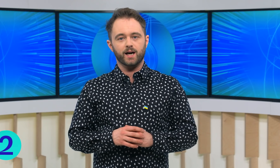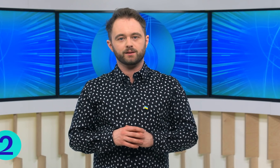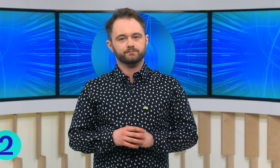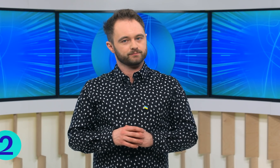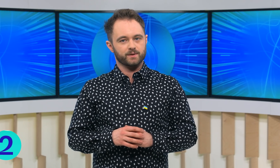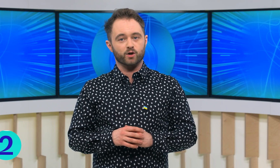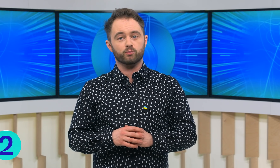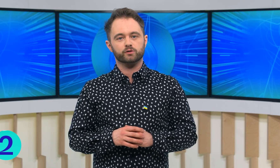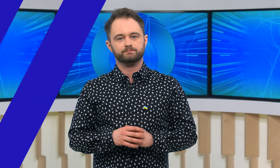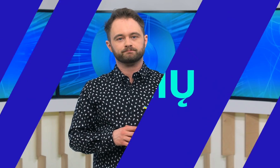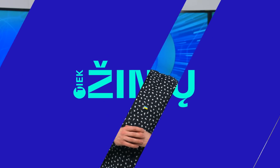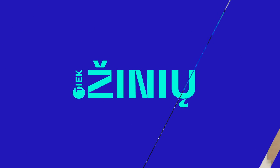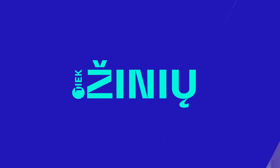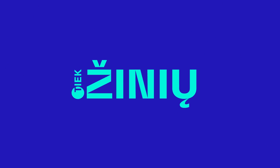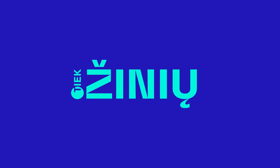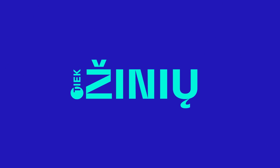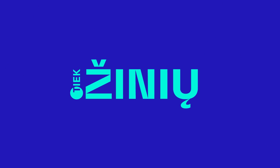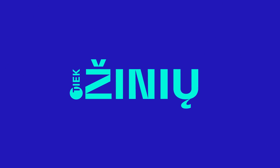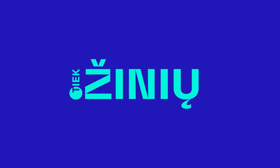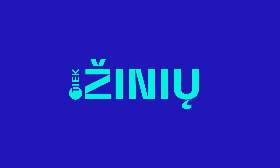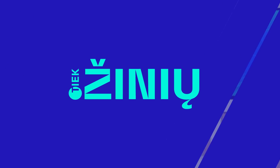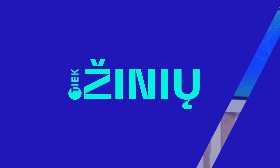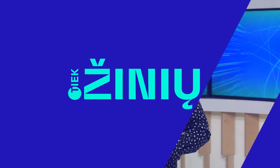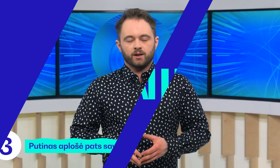Geriau gitarą, negu mus.